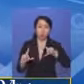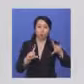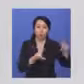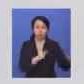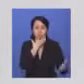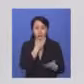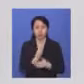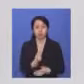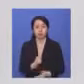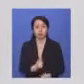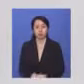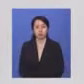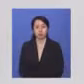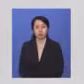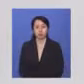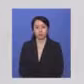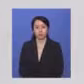капиталам.